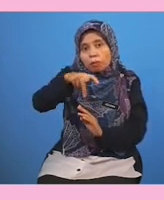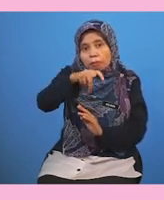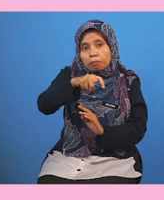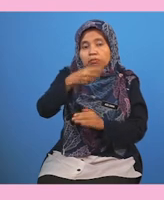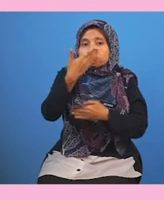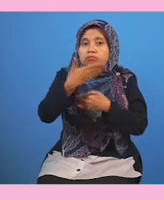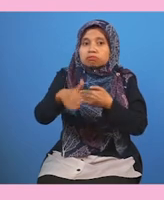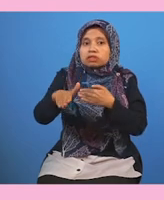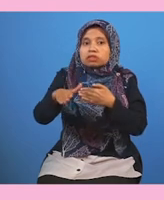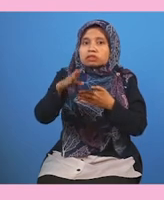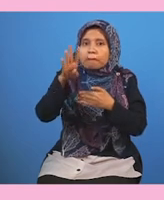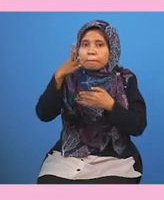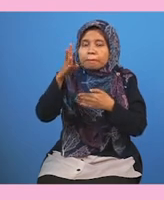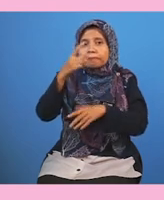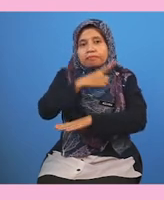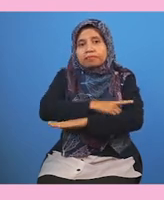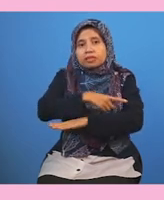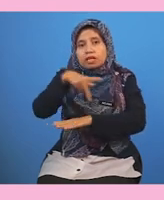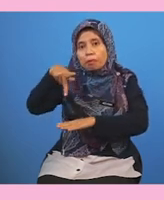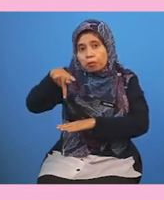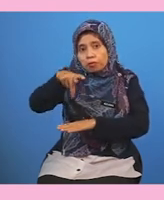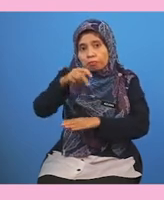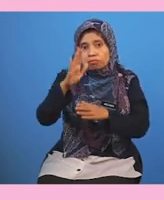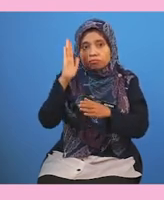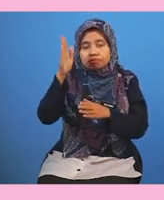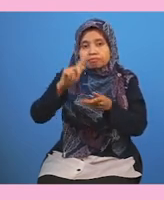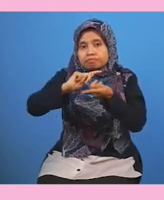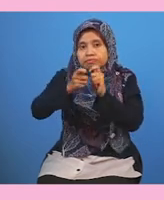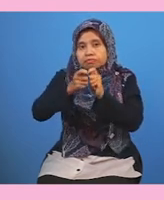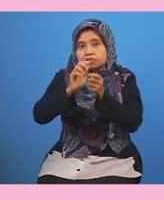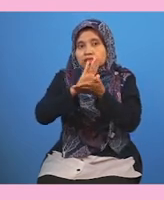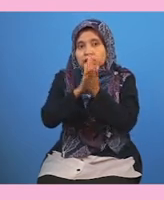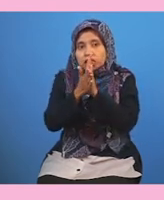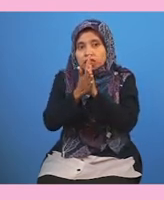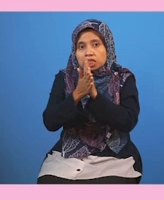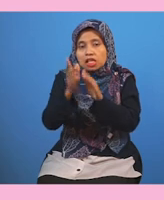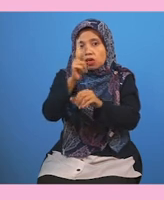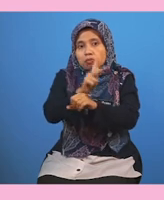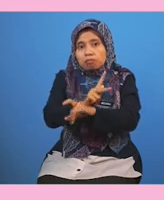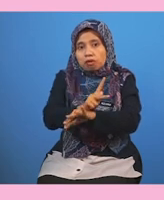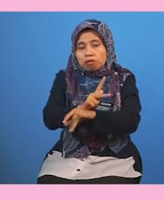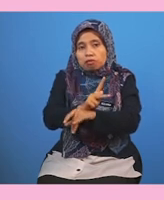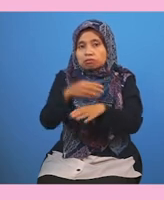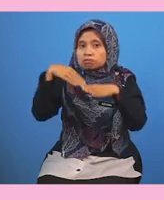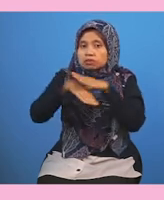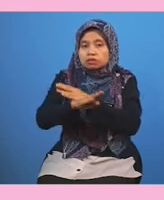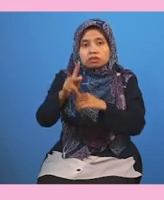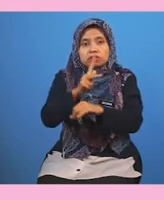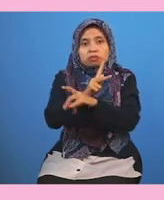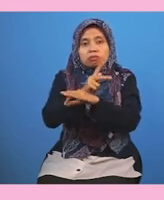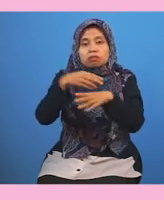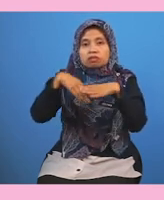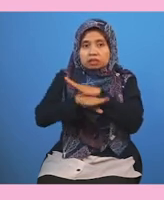Seterusnya, selepas 14 hari, pupa akan bertukar menjadi kumbang. Masukkan kumbang ke dalam